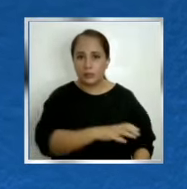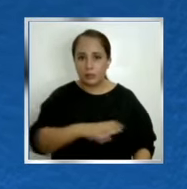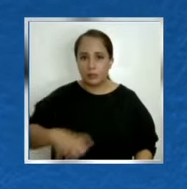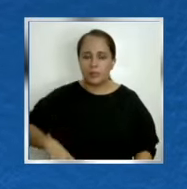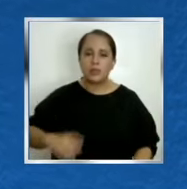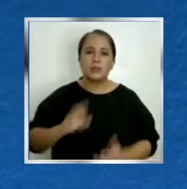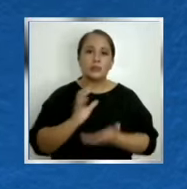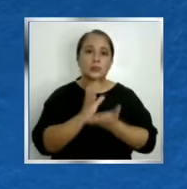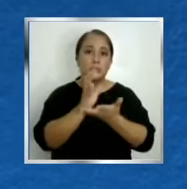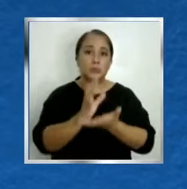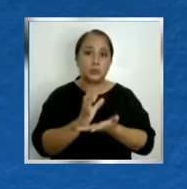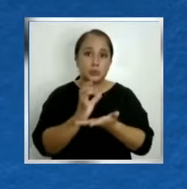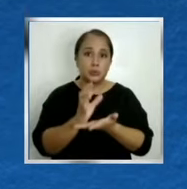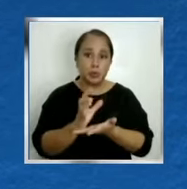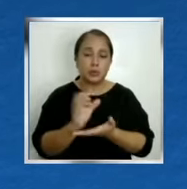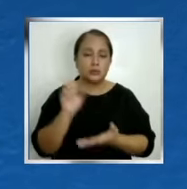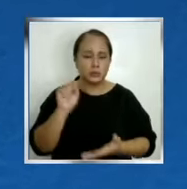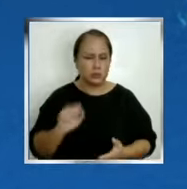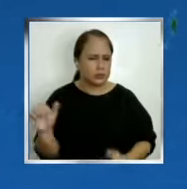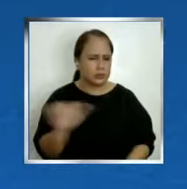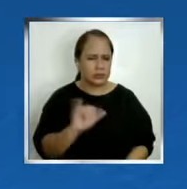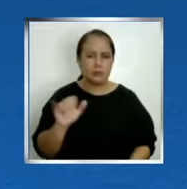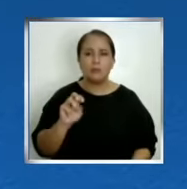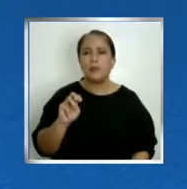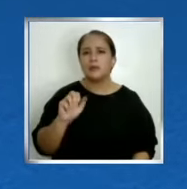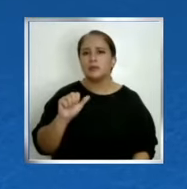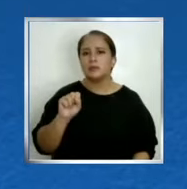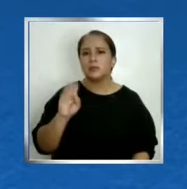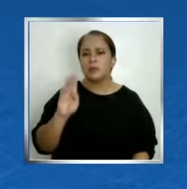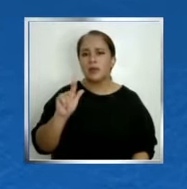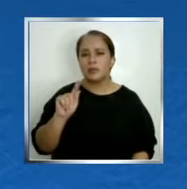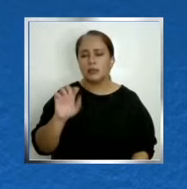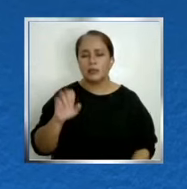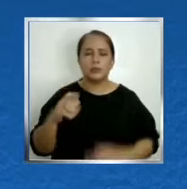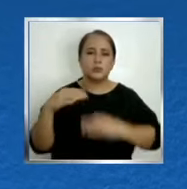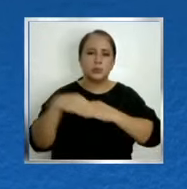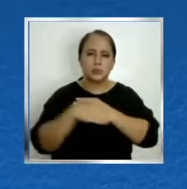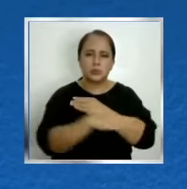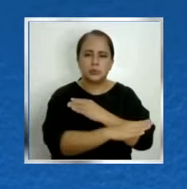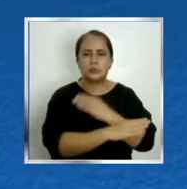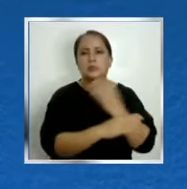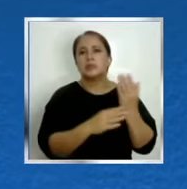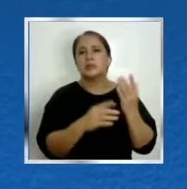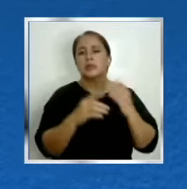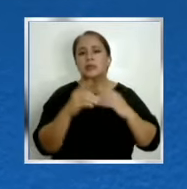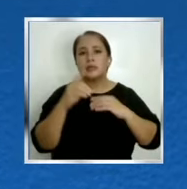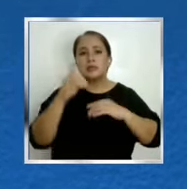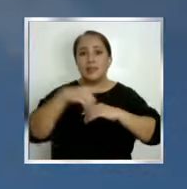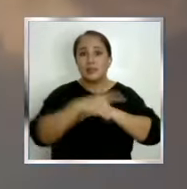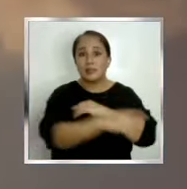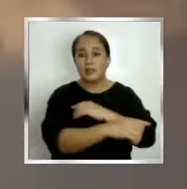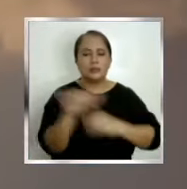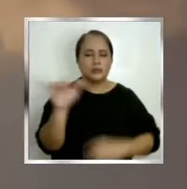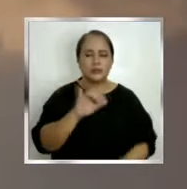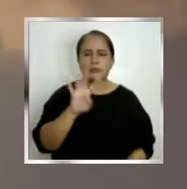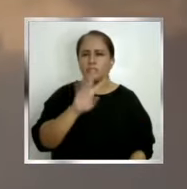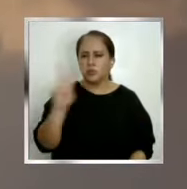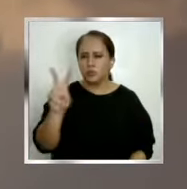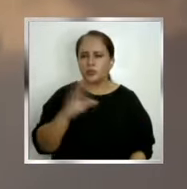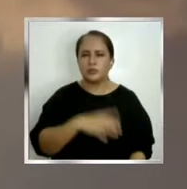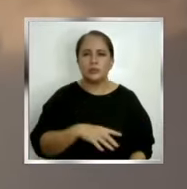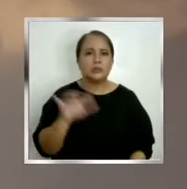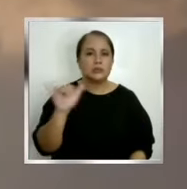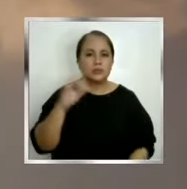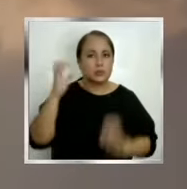Sur. Mainit din sa Masbate City at Dagupan, Pangasinan sa 42 degrees Celsius. Para naman bukas, inaasahan ng 42 degrees Celsius